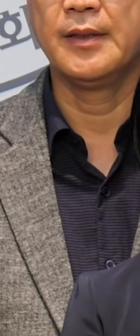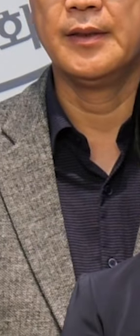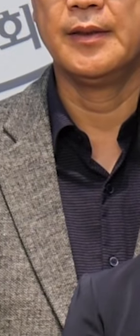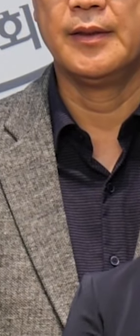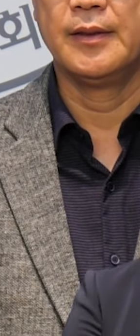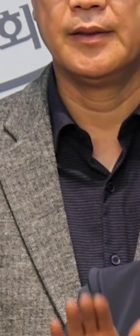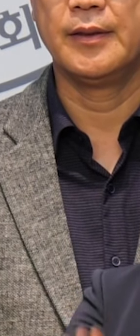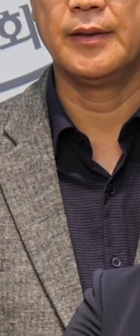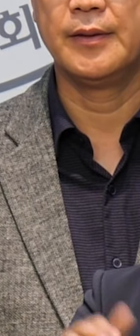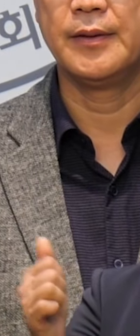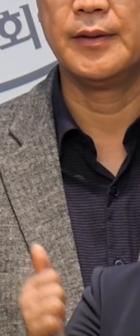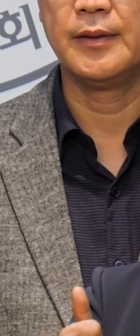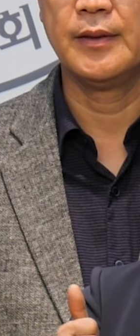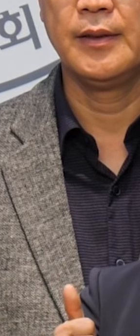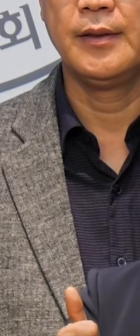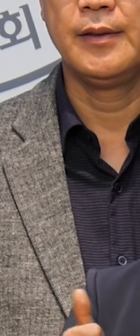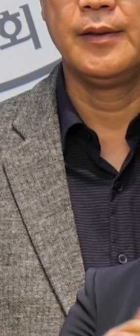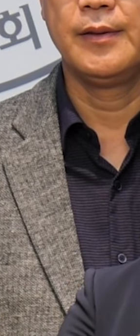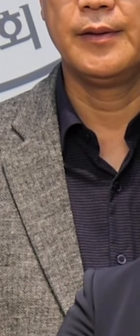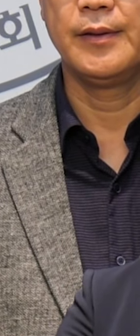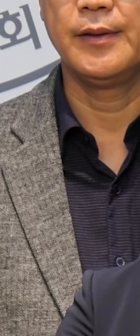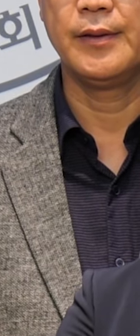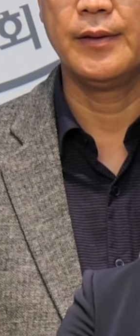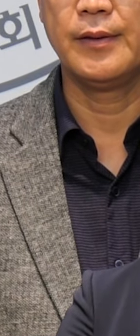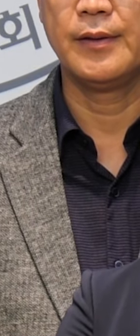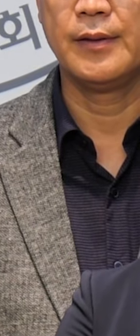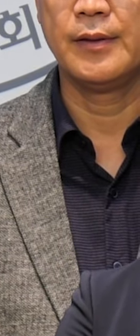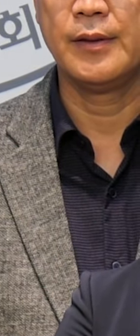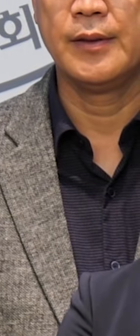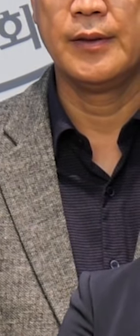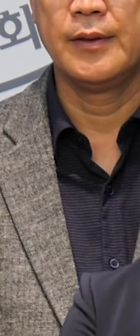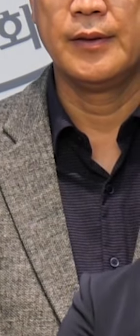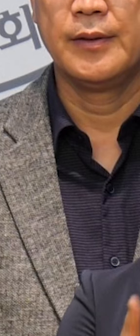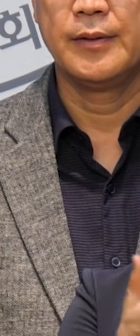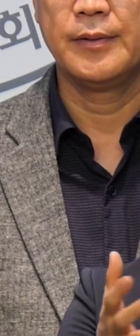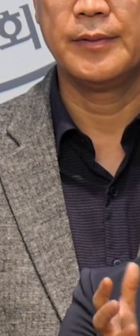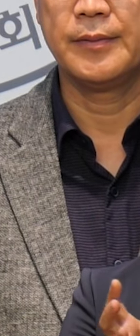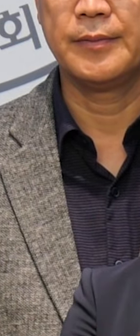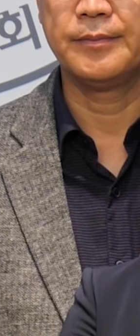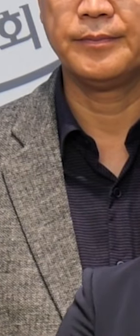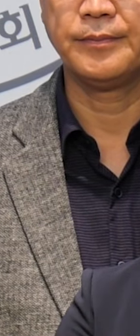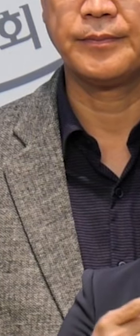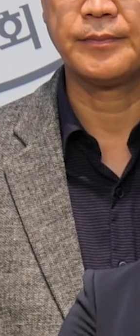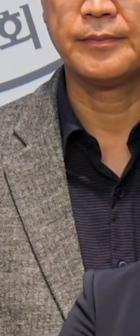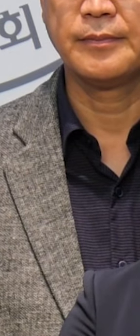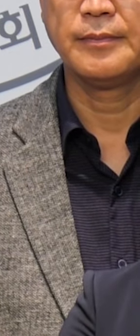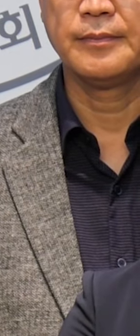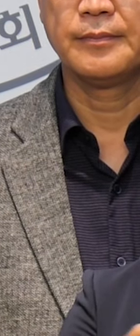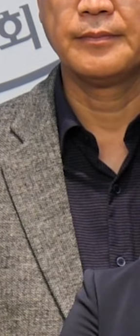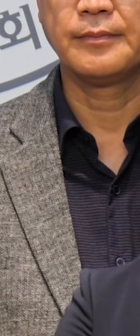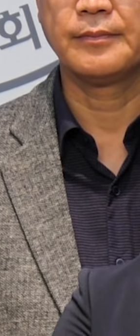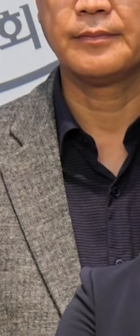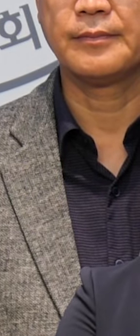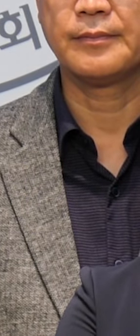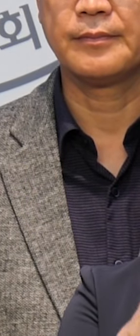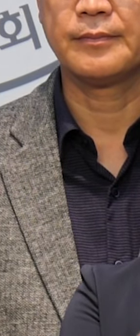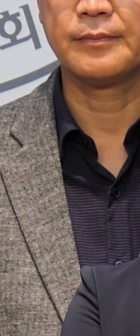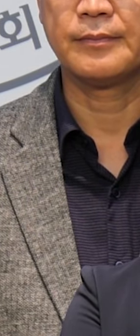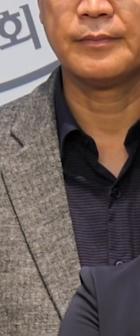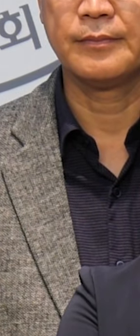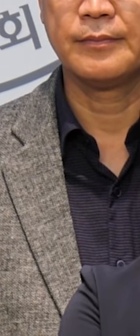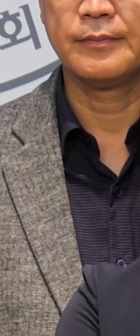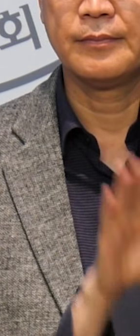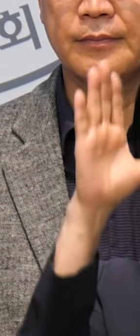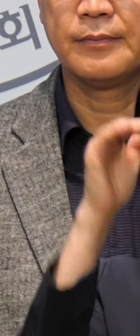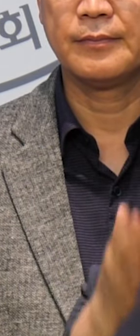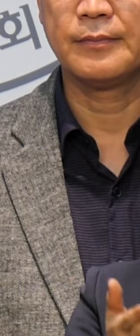네, 오늘 국회 농해수위는 더불어민주당 의원들만 참여한 가운데 농림법안소위를 열고 개식용 목적의